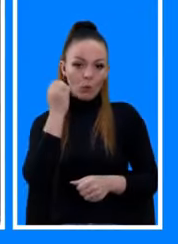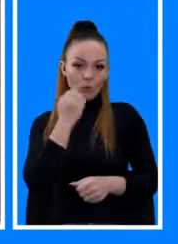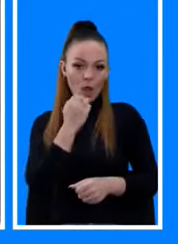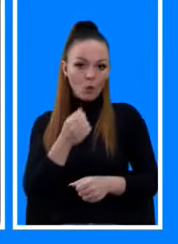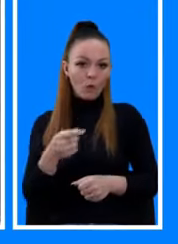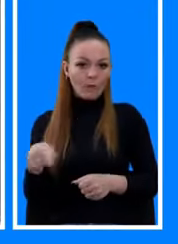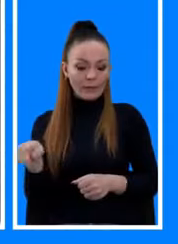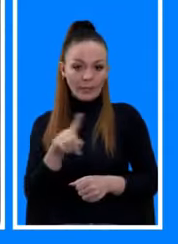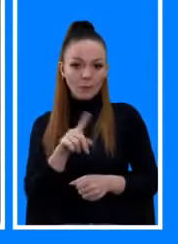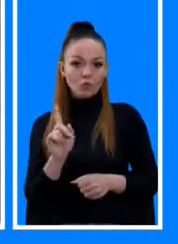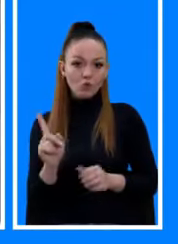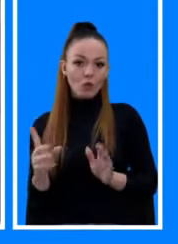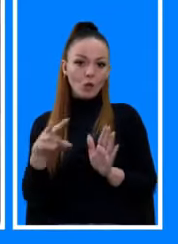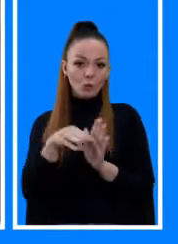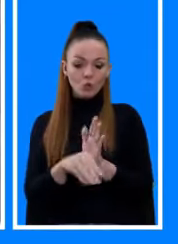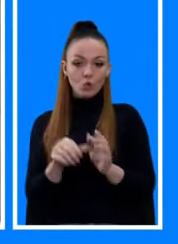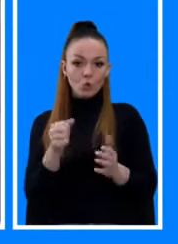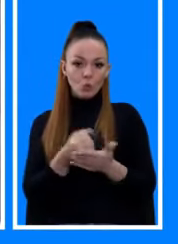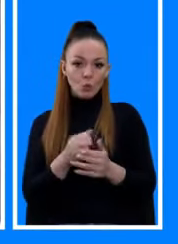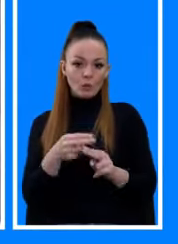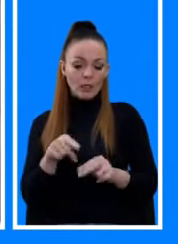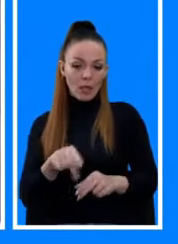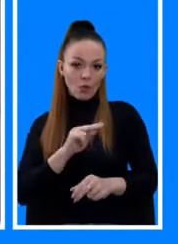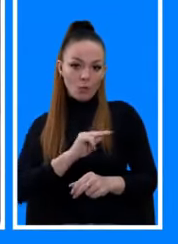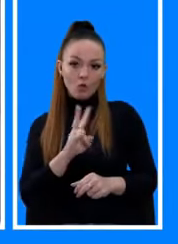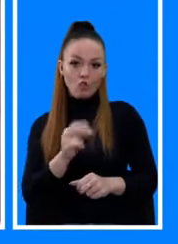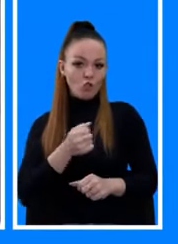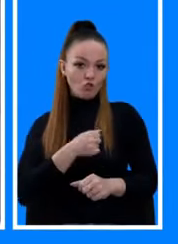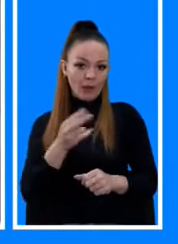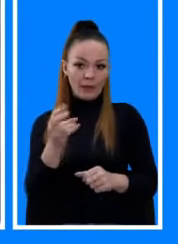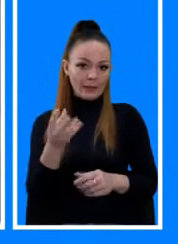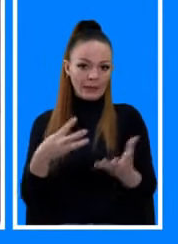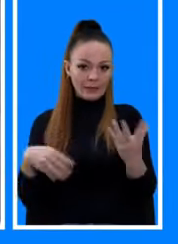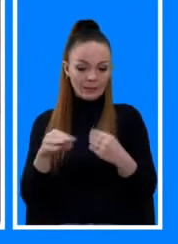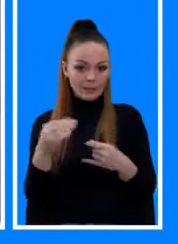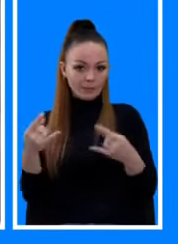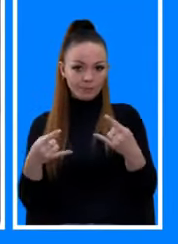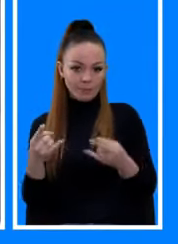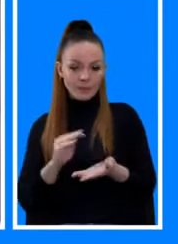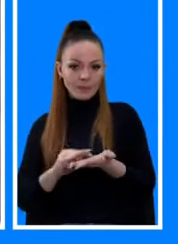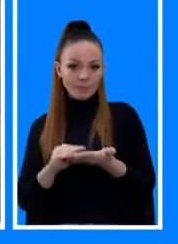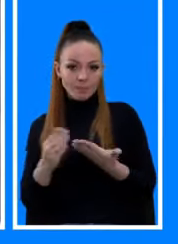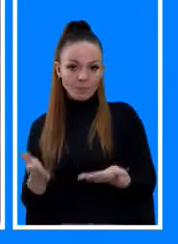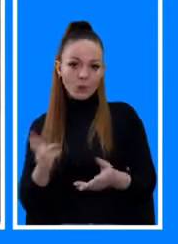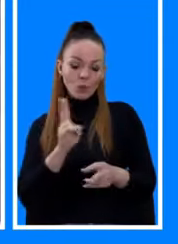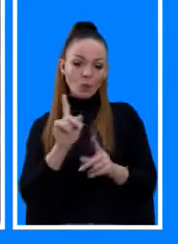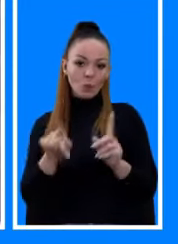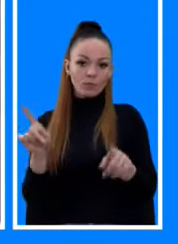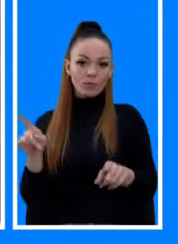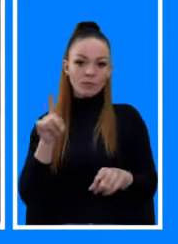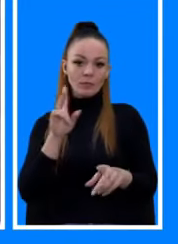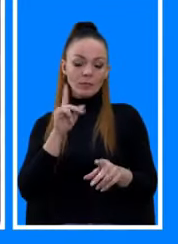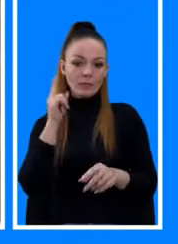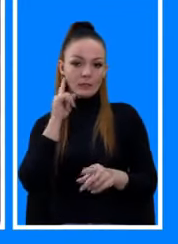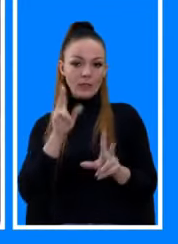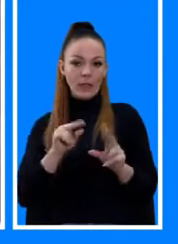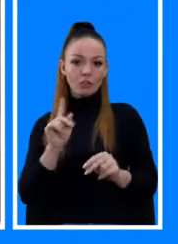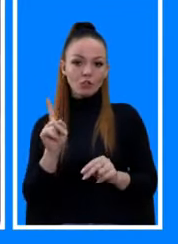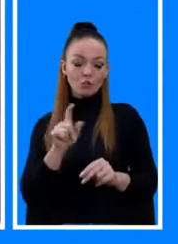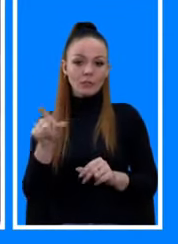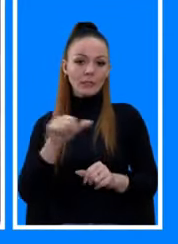що долучились до цієї роботи. На жаль, не всі. Хтось, комусь здається, що він найрозумніший, але тим не